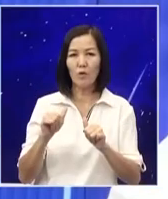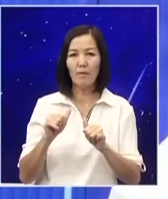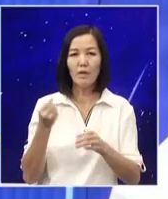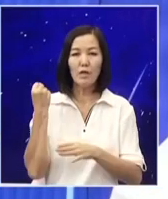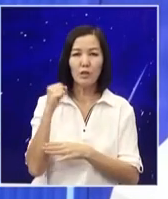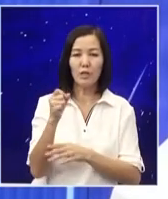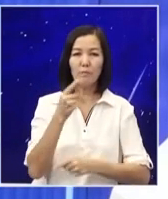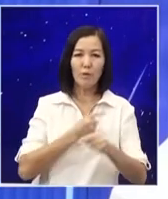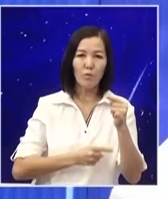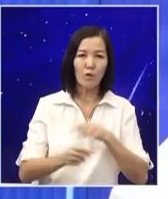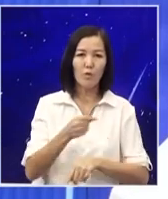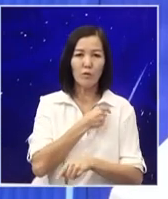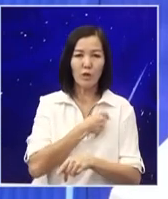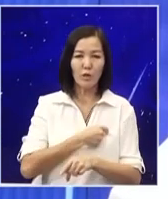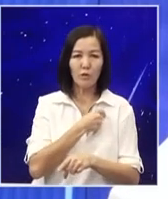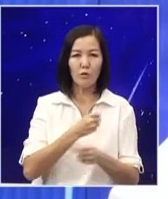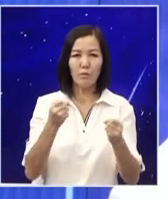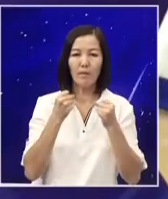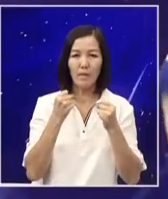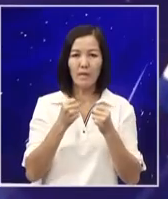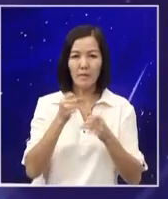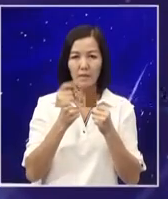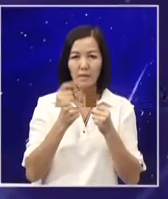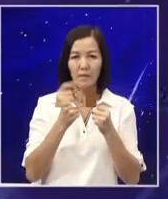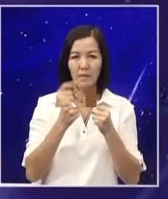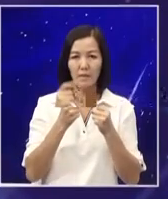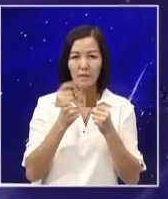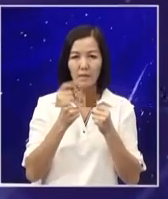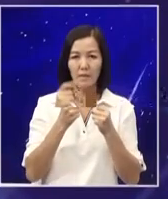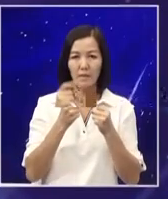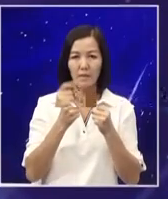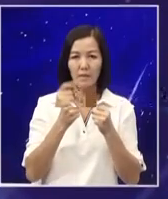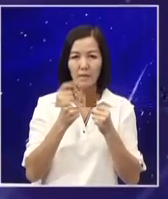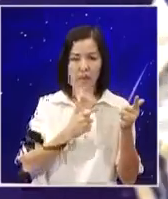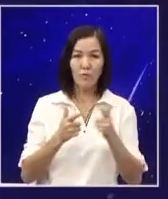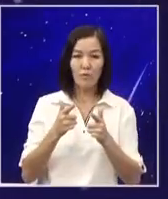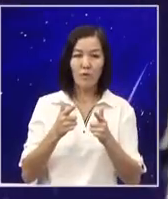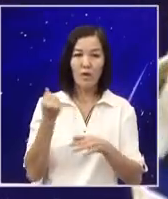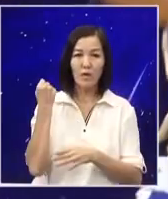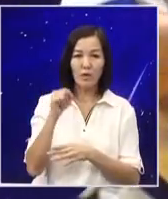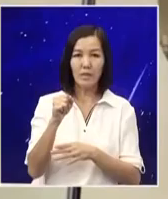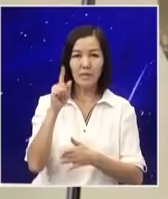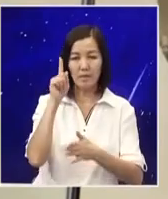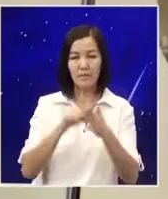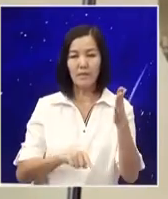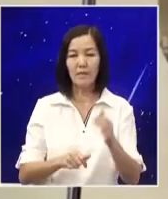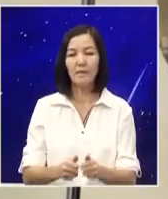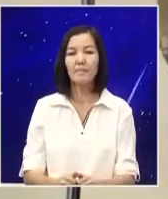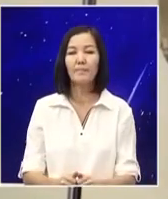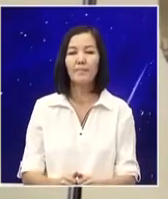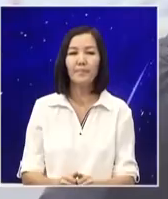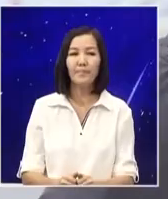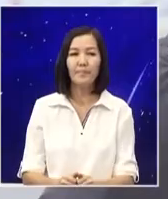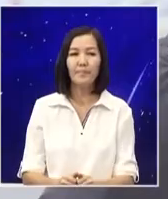бермеу жеңіспен оралу. Жаттықтырушылары да балуандардың басын көретіндіктеріне сенімді.